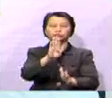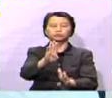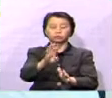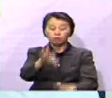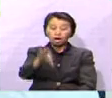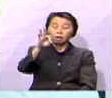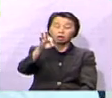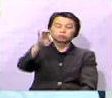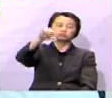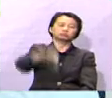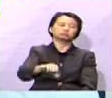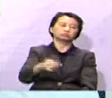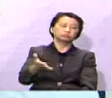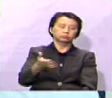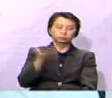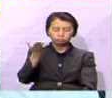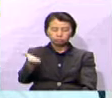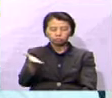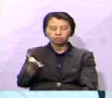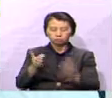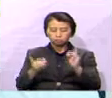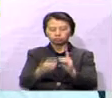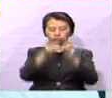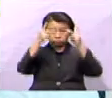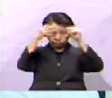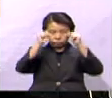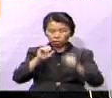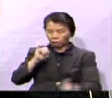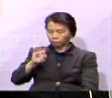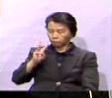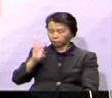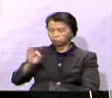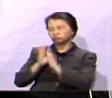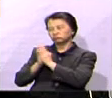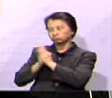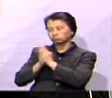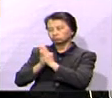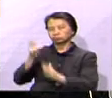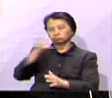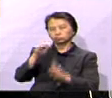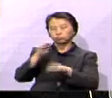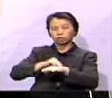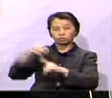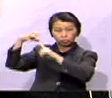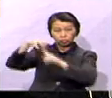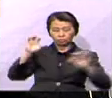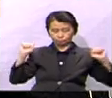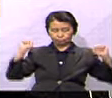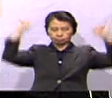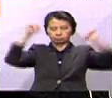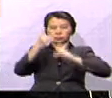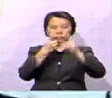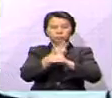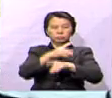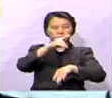menemui kegagalan belia sempat bertemu presiden iwf merayu sewaktu kejohanan angkat berat dunia di